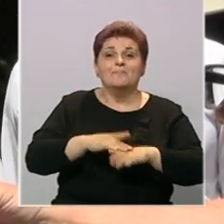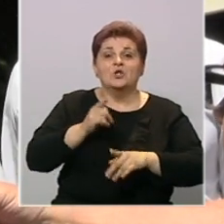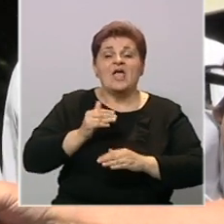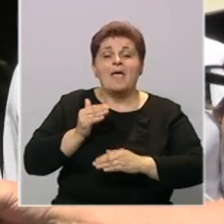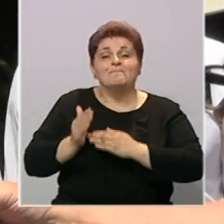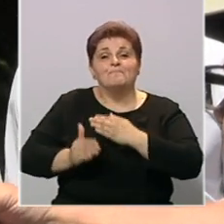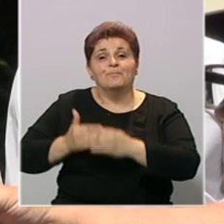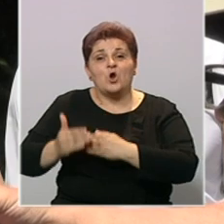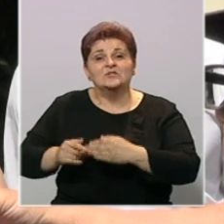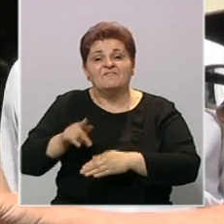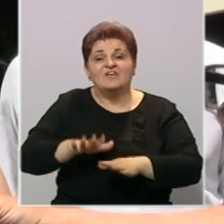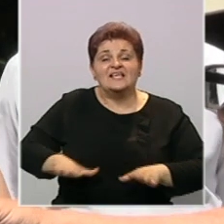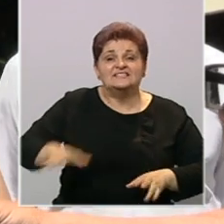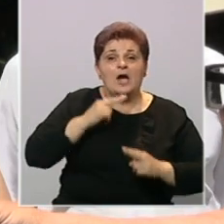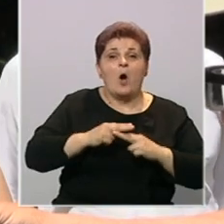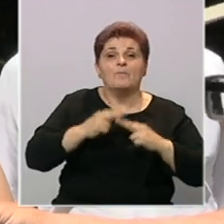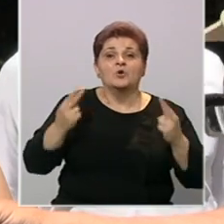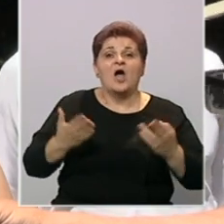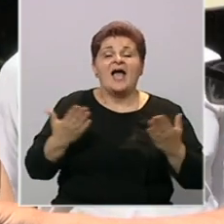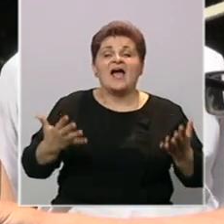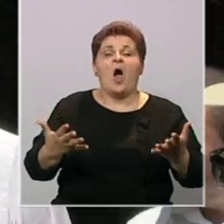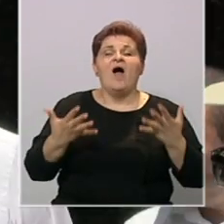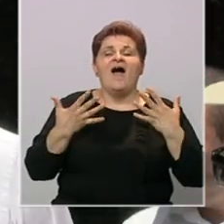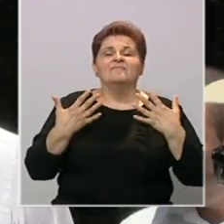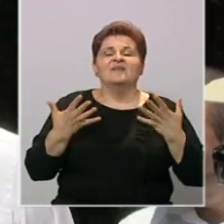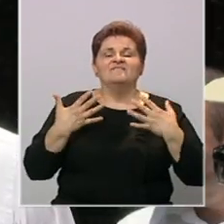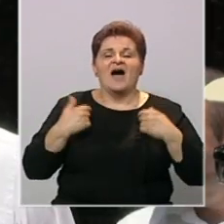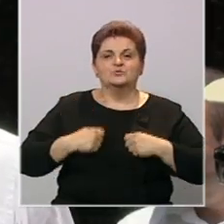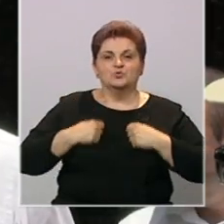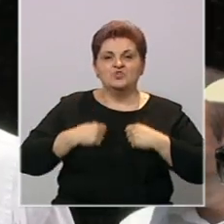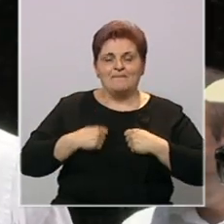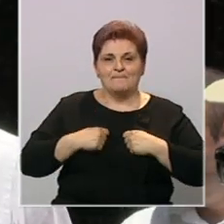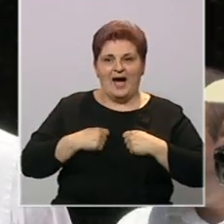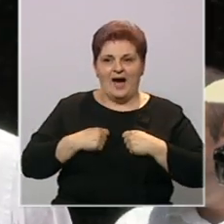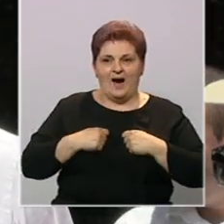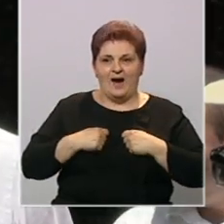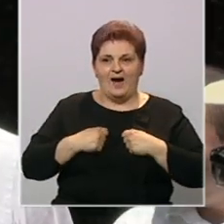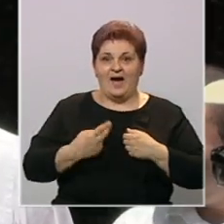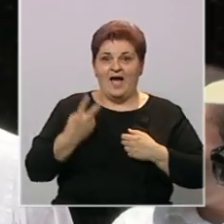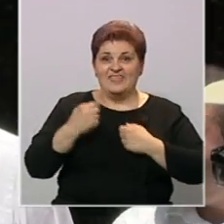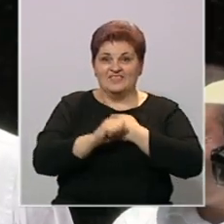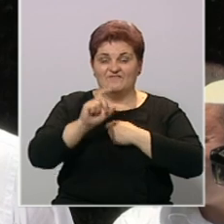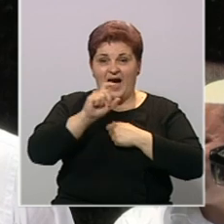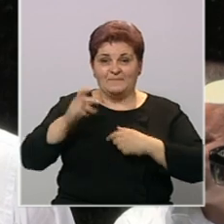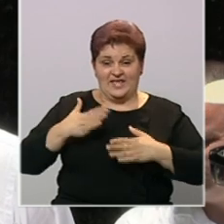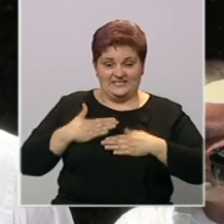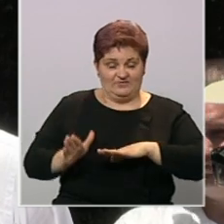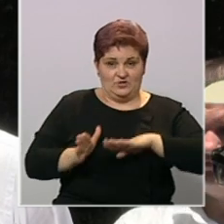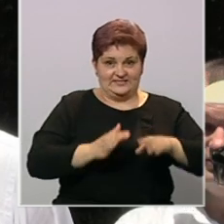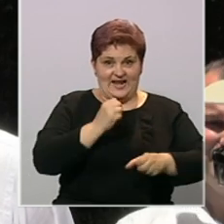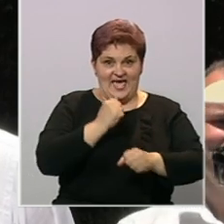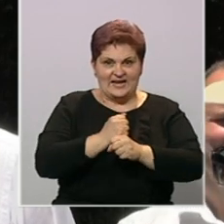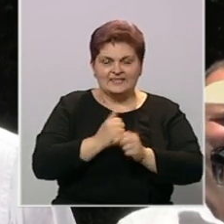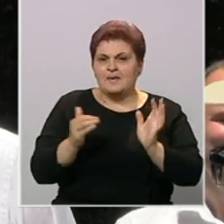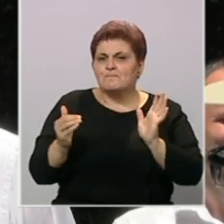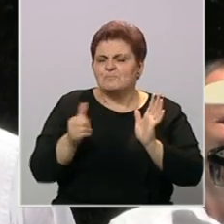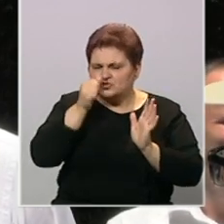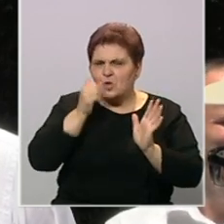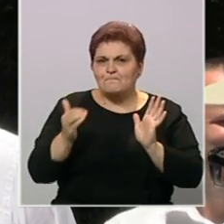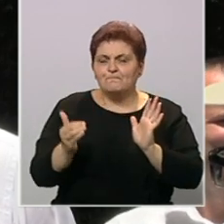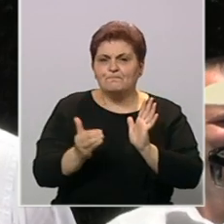procedure da se ovaj prostor proglasi kao vazdušna banja. Dva fakulteta će sa svoje strane uraditi